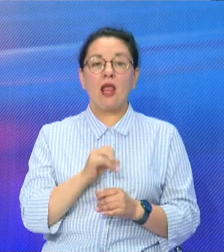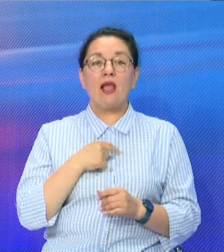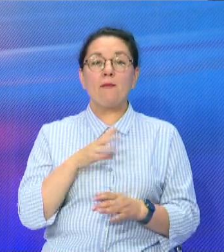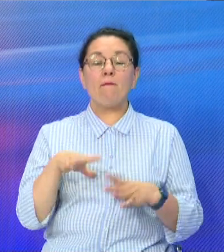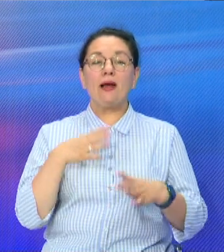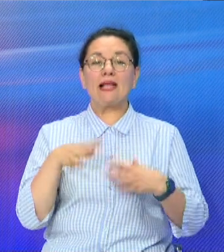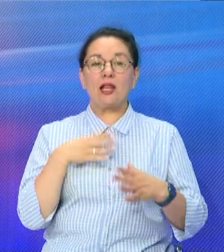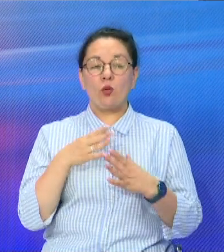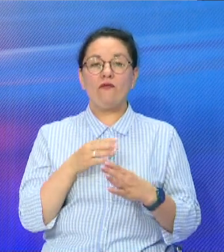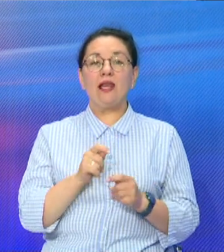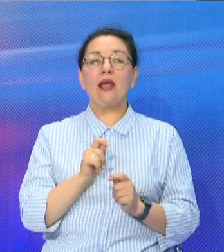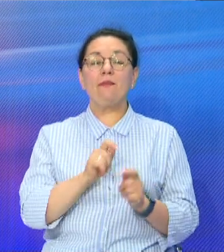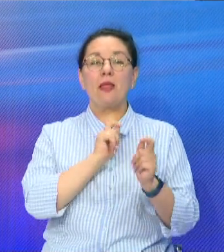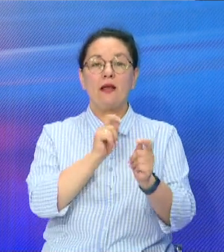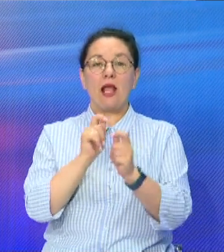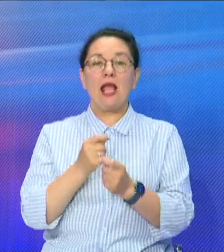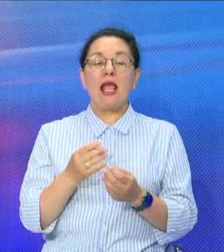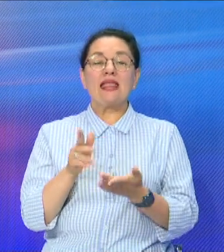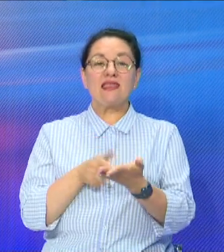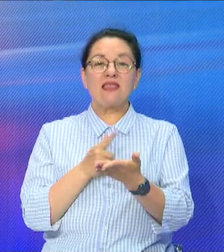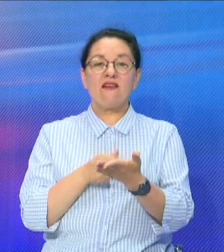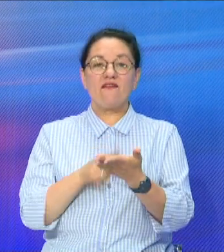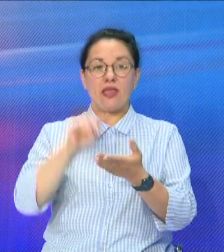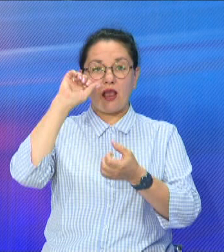тавале презентацию под называет денег памяти